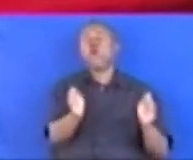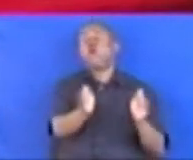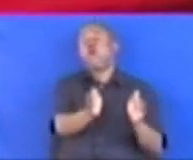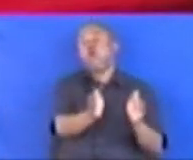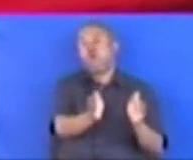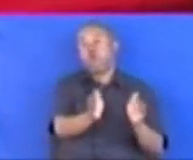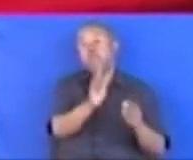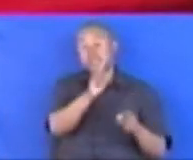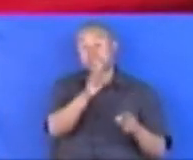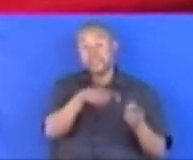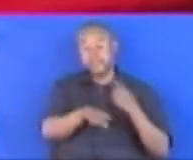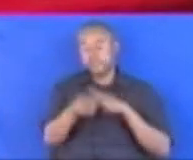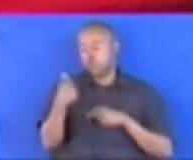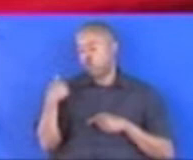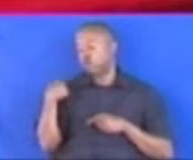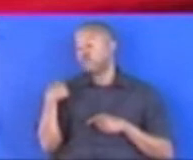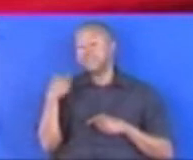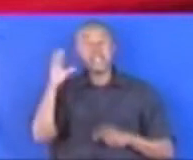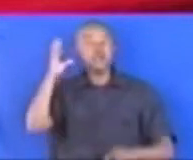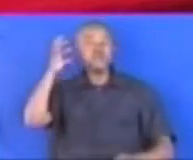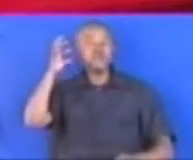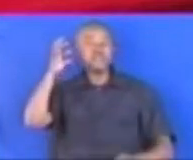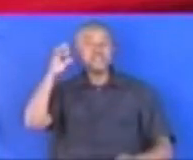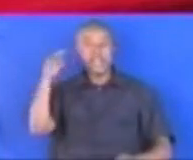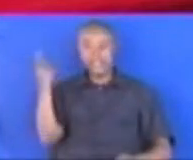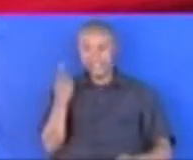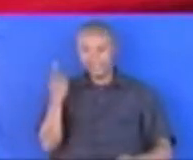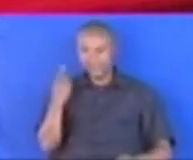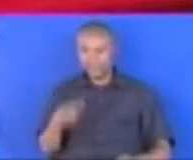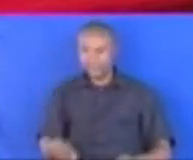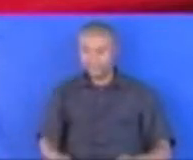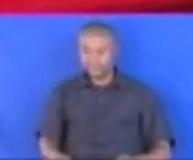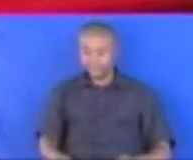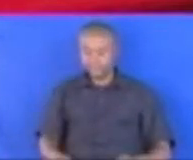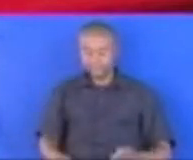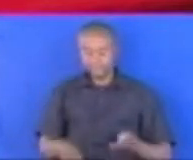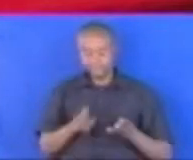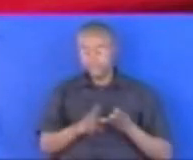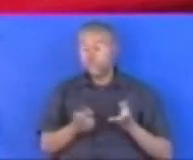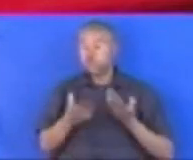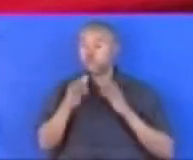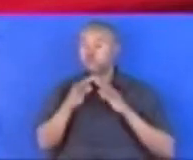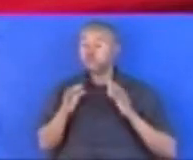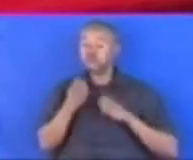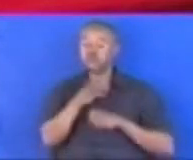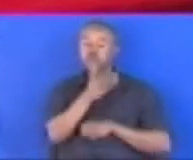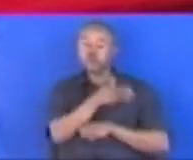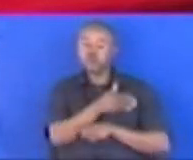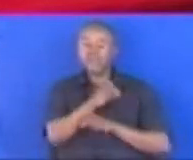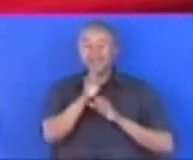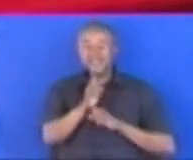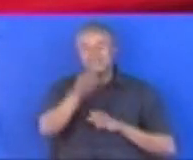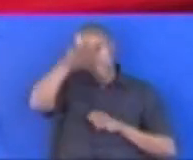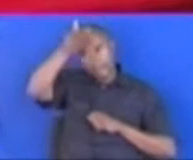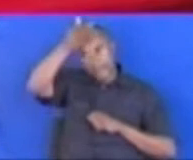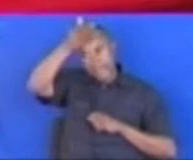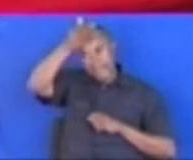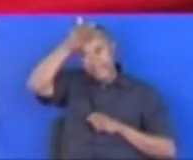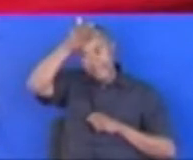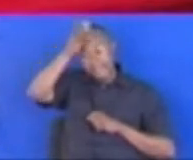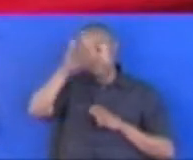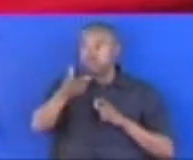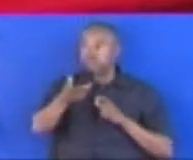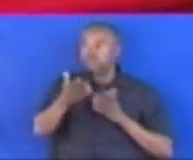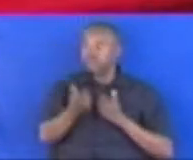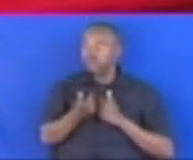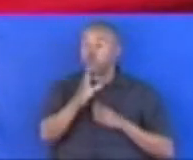ni katika hospitali ya taifa ya Muhimbili; na nne, ili kuboresha utoaji wa huduma wauguzi waongezwe